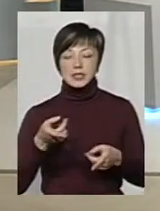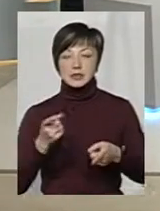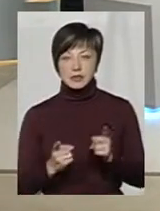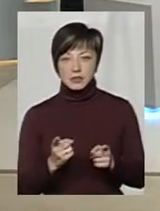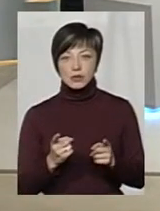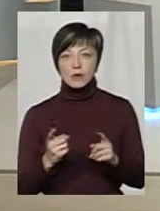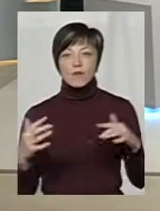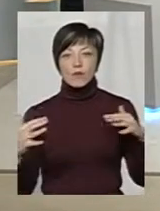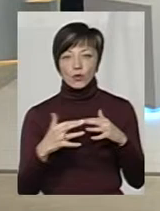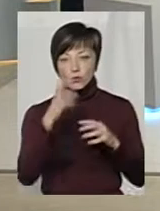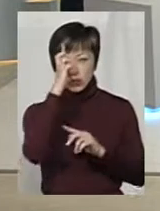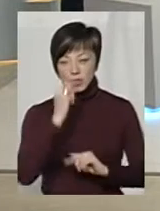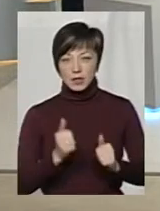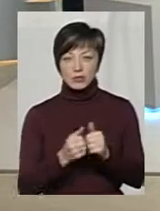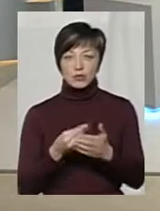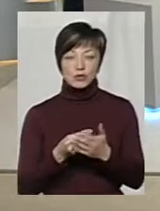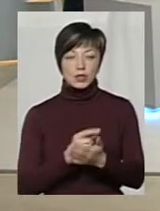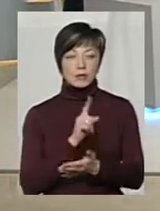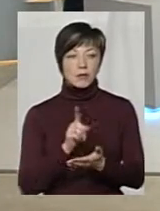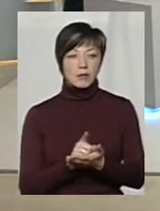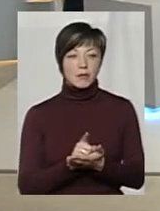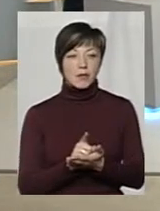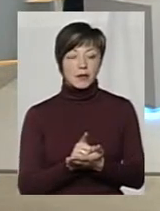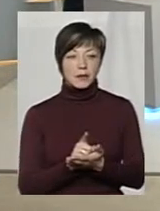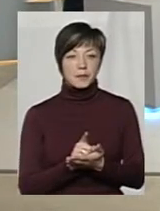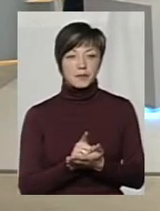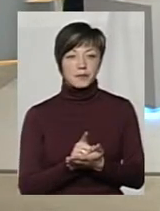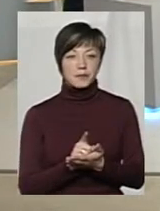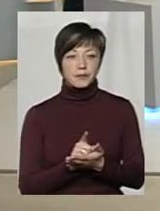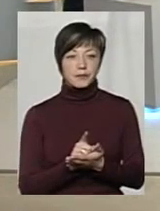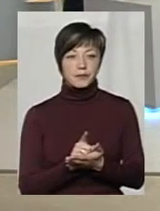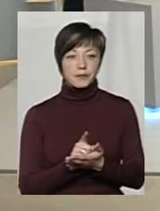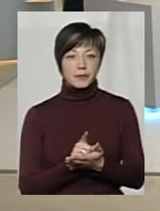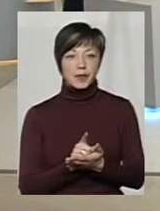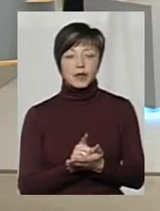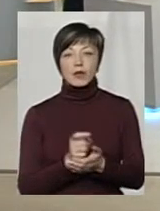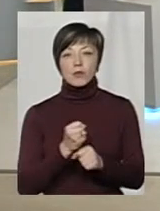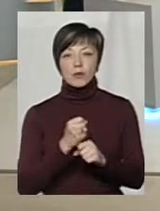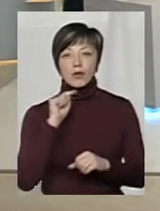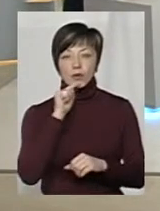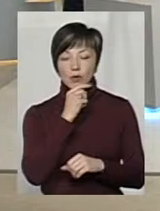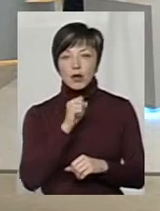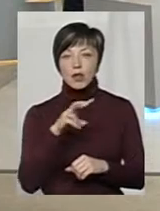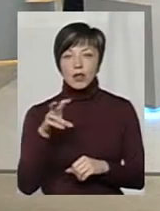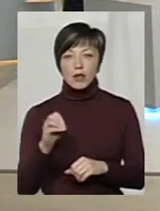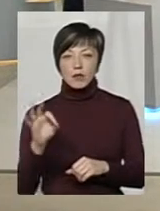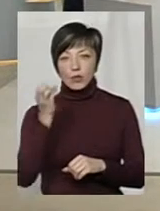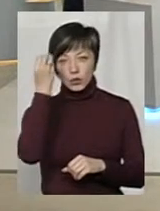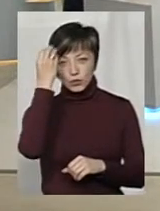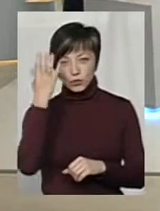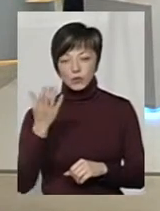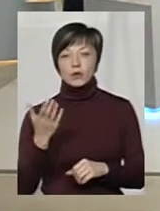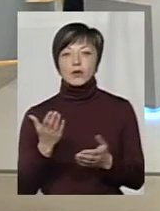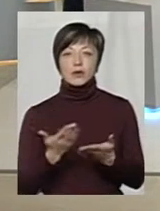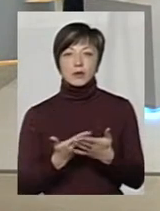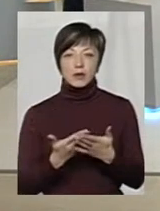в воюючій країні бюджет має вдаватися до економії, але коли йдеться про культуру, то він